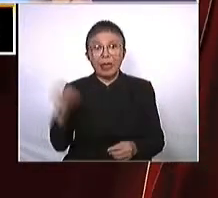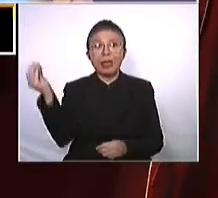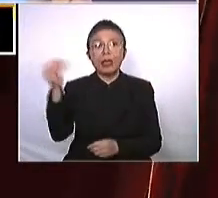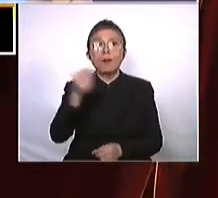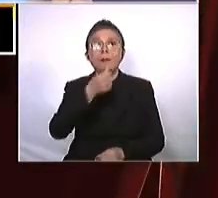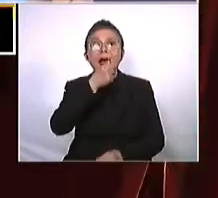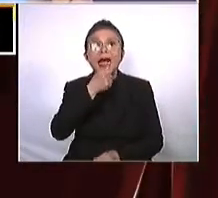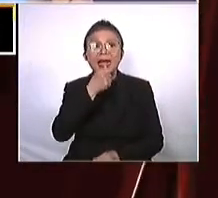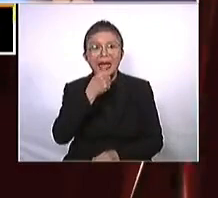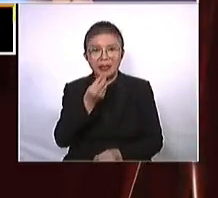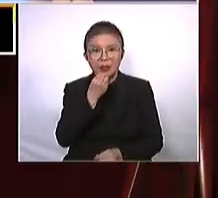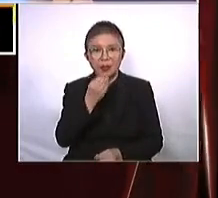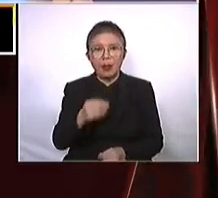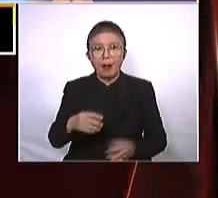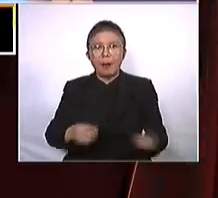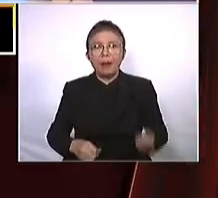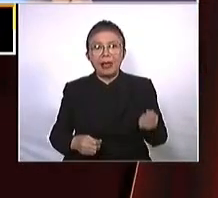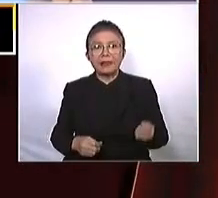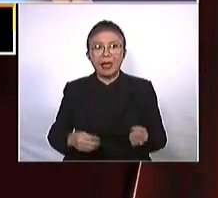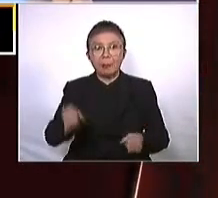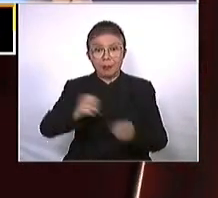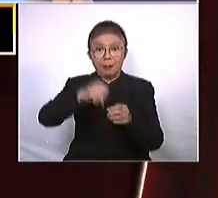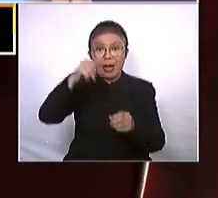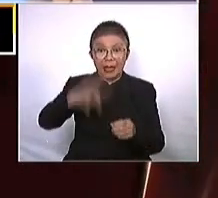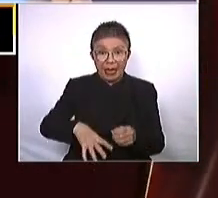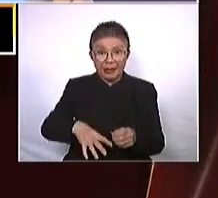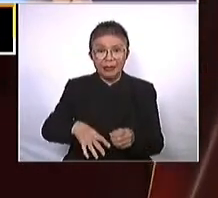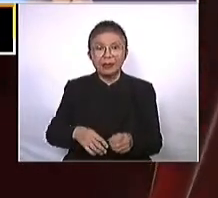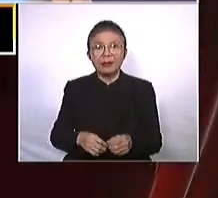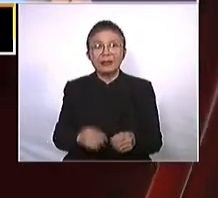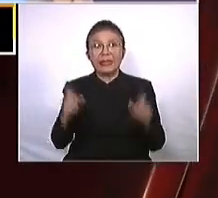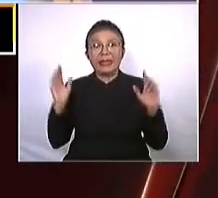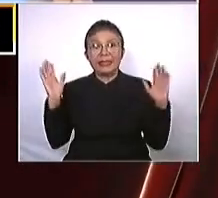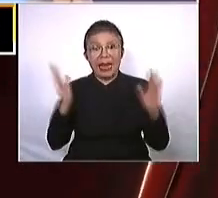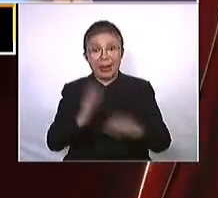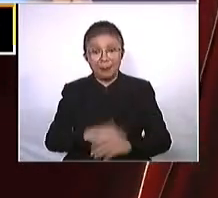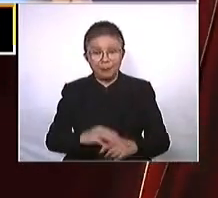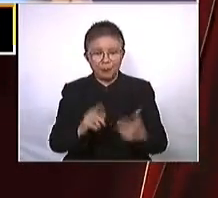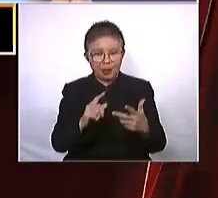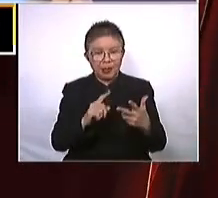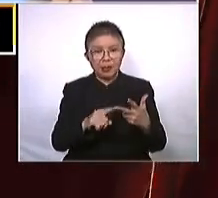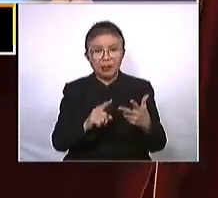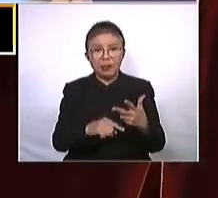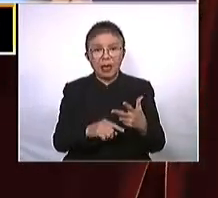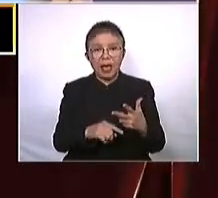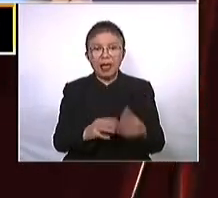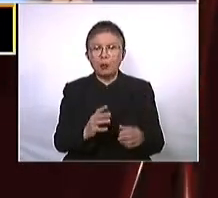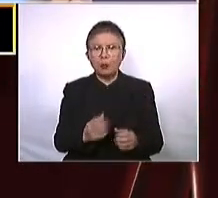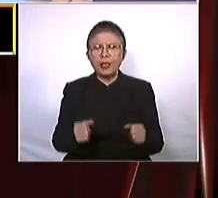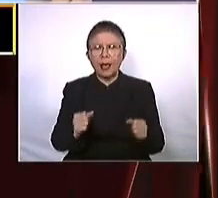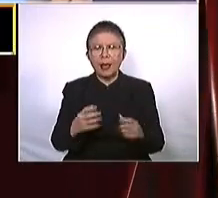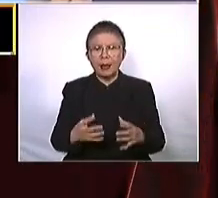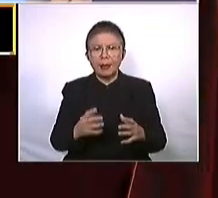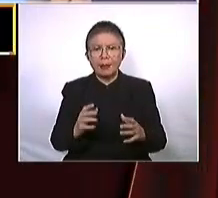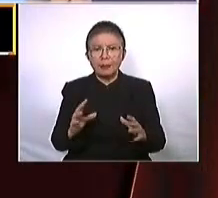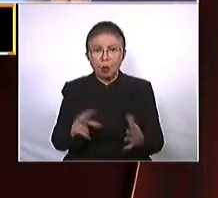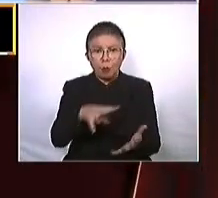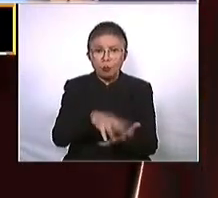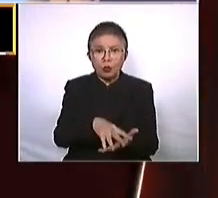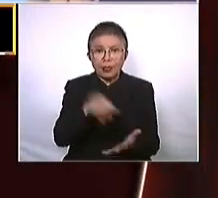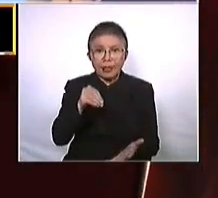halal, pasar perbankan syariah, tetapi sekaligus punya potensi menjadi